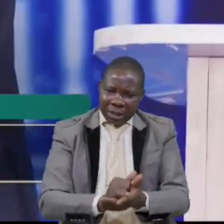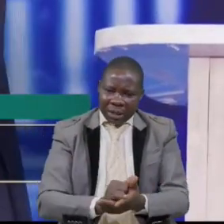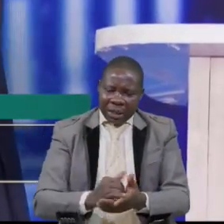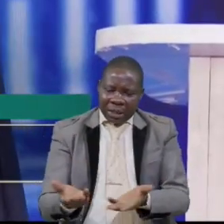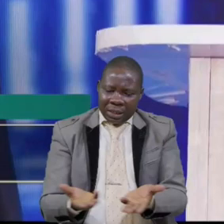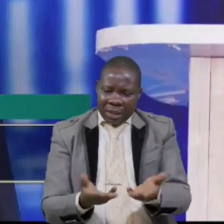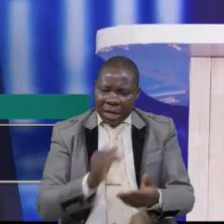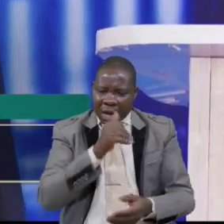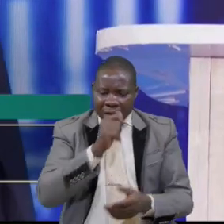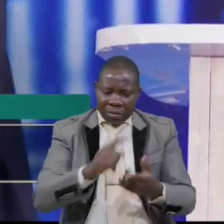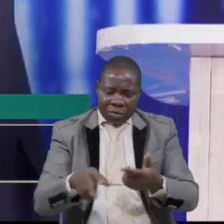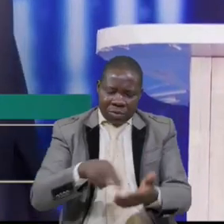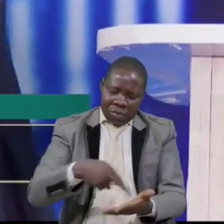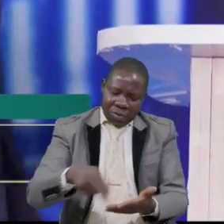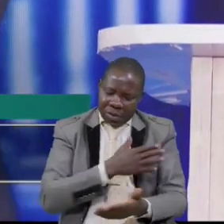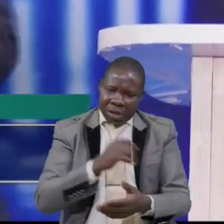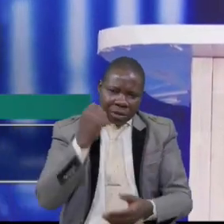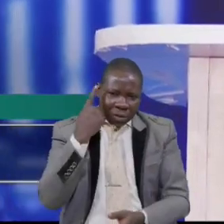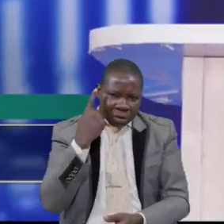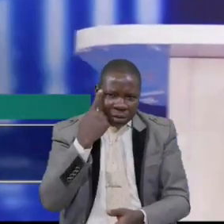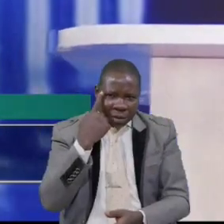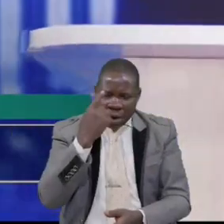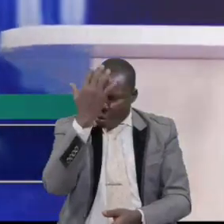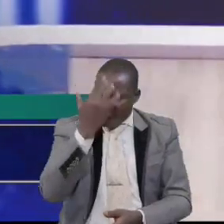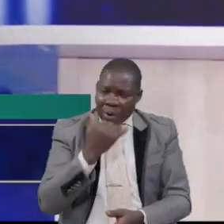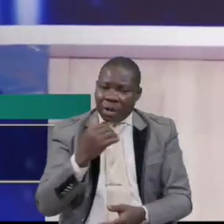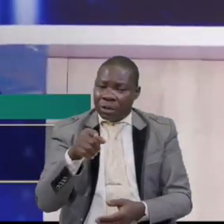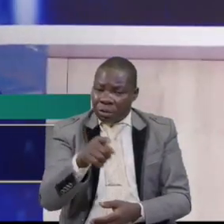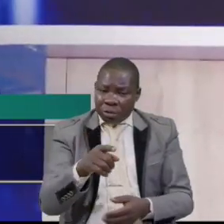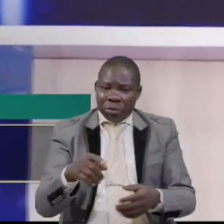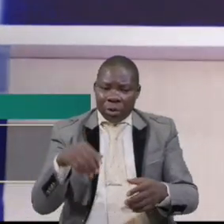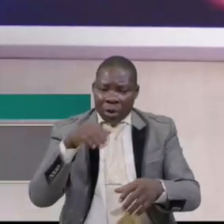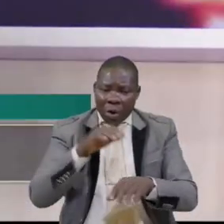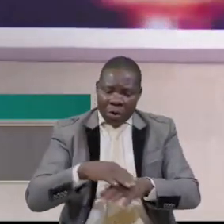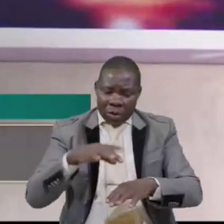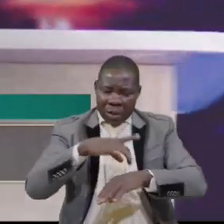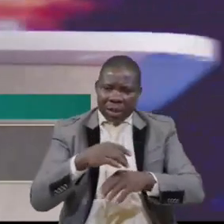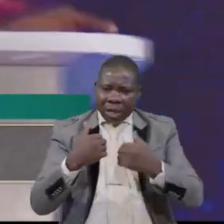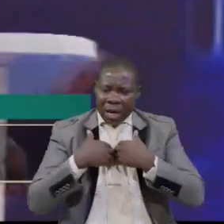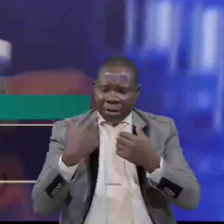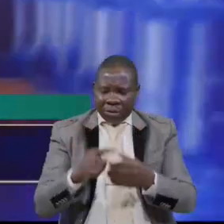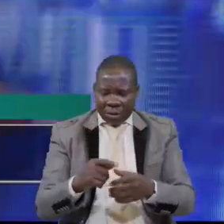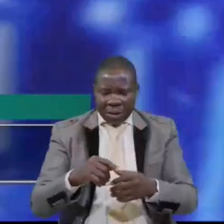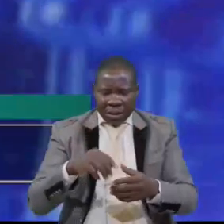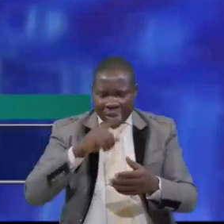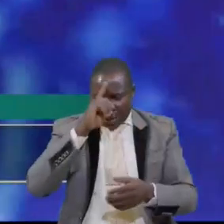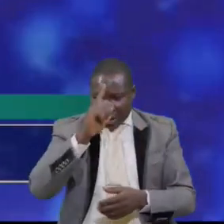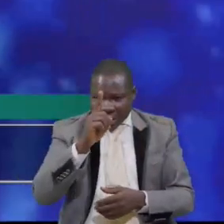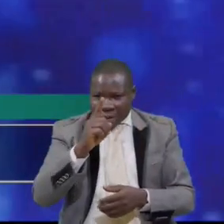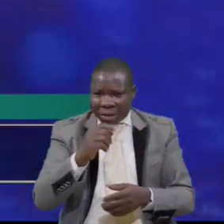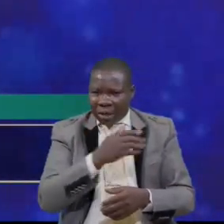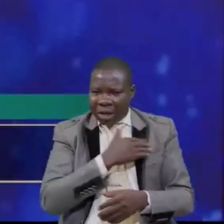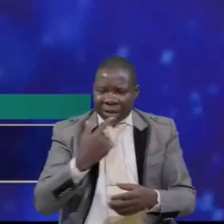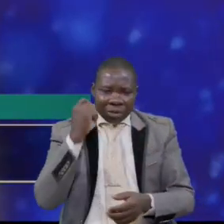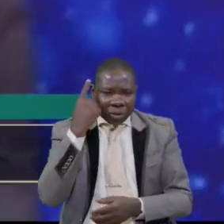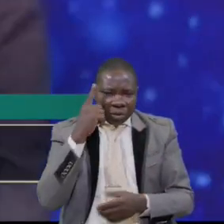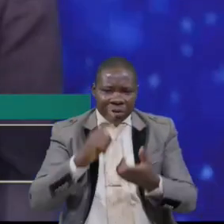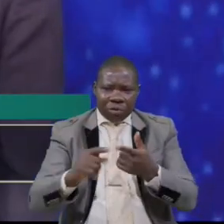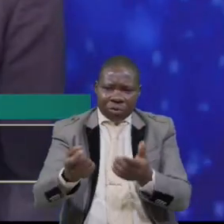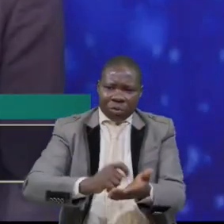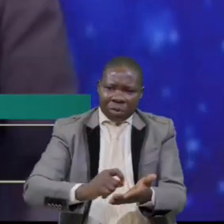Comment un être humain a l'intelligence et la compréhension pour